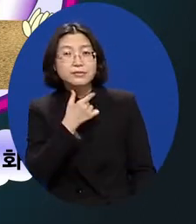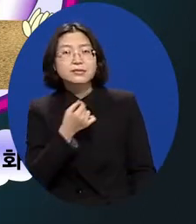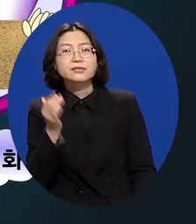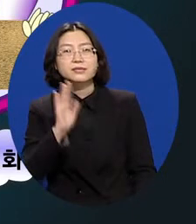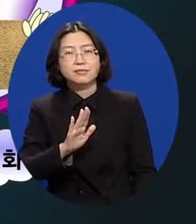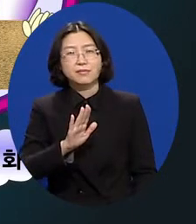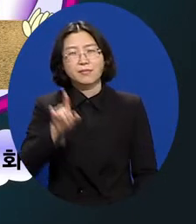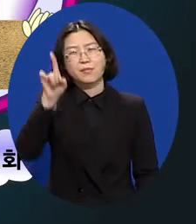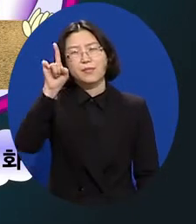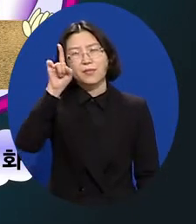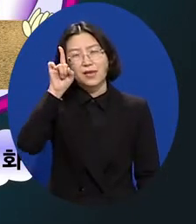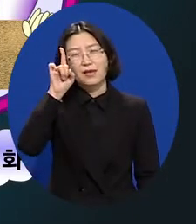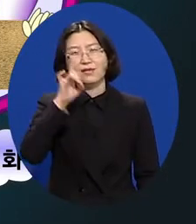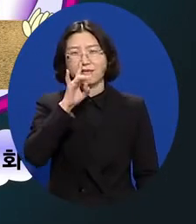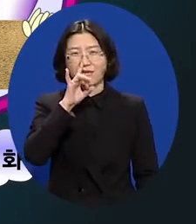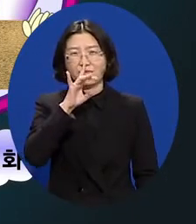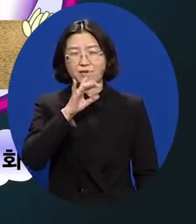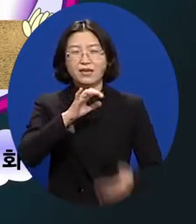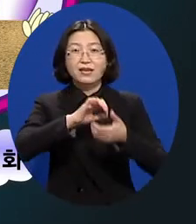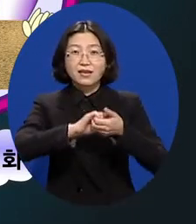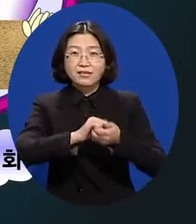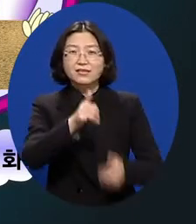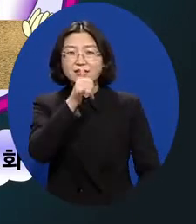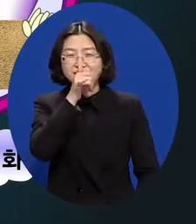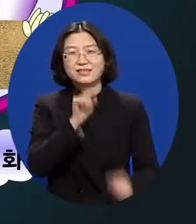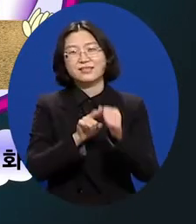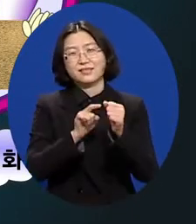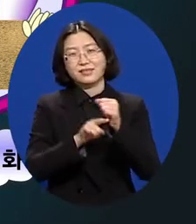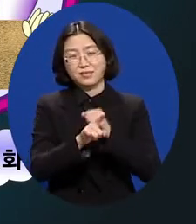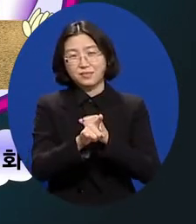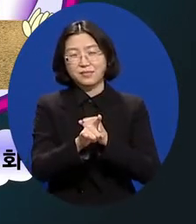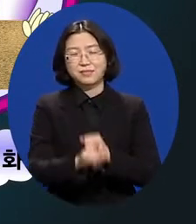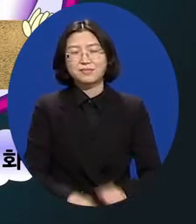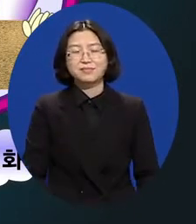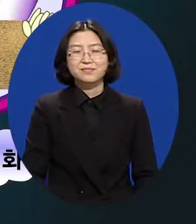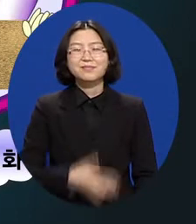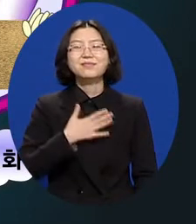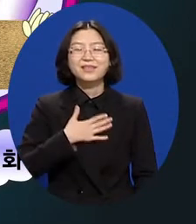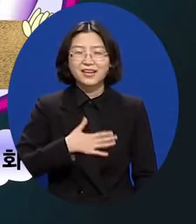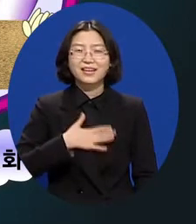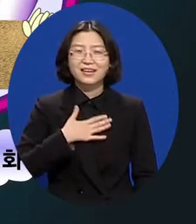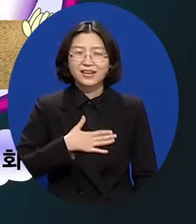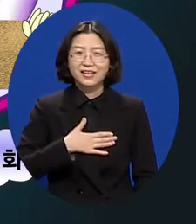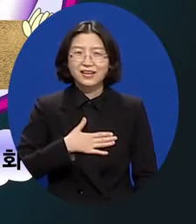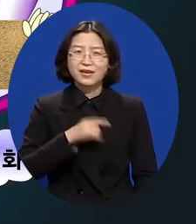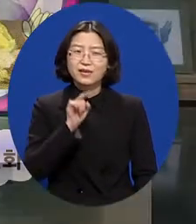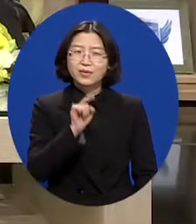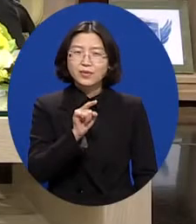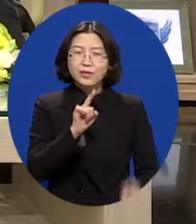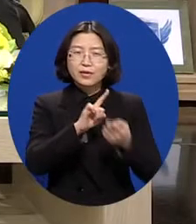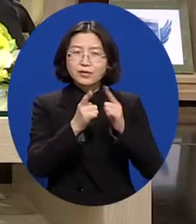없는 한계는 누구에게나 조금씩은 있다는 것을 의미합니다. 네. 아, 의사소통은 서로가 보내는 암호를